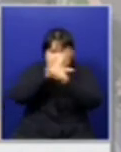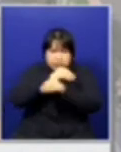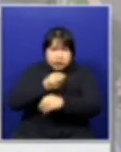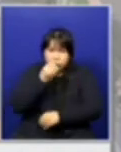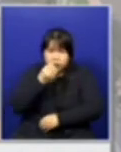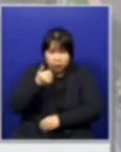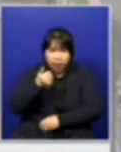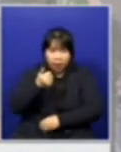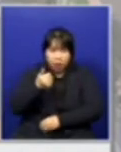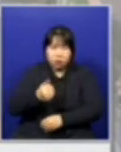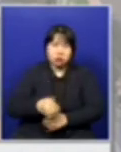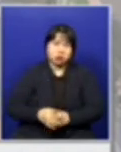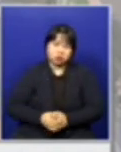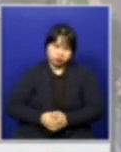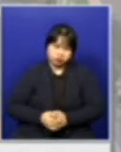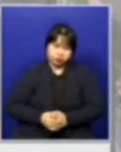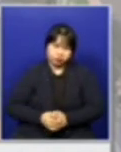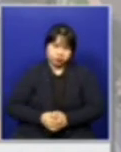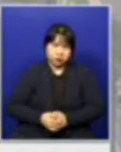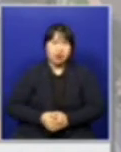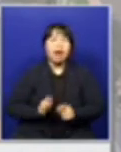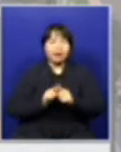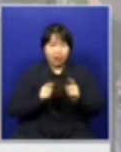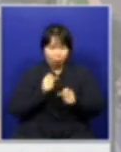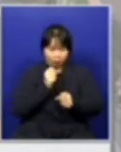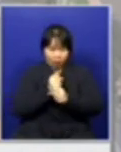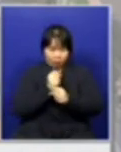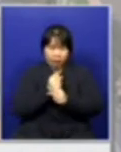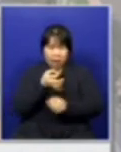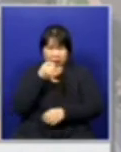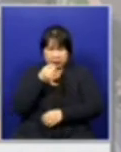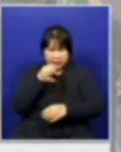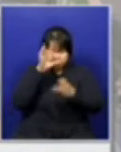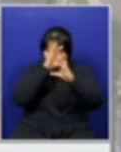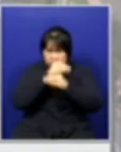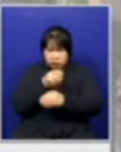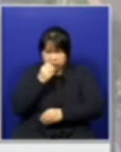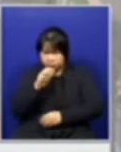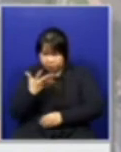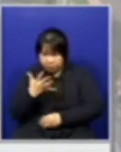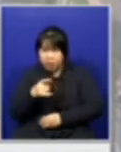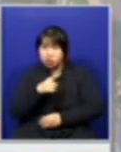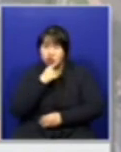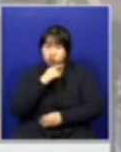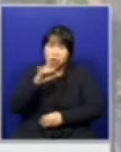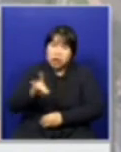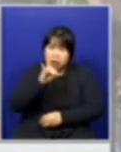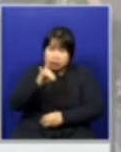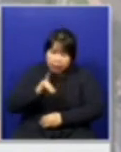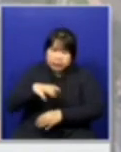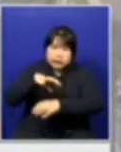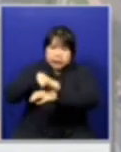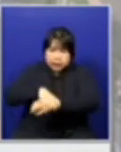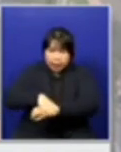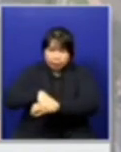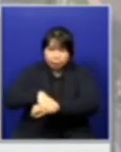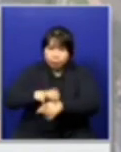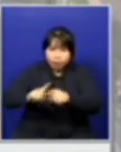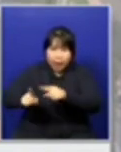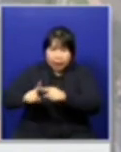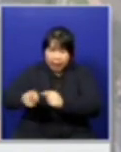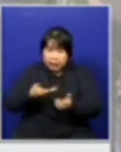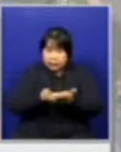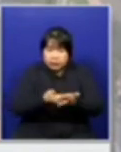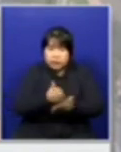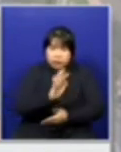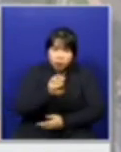านประธานก็คือการทำมาหากินบางอย่างมันไปกลางคืนเขาบอกว่าไม่มีจะกินแล้วอย่างน้อยจับมาอะไรด้วยตัวเองไม่ต้องซื้อเพราะนั้นสิ่งเหล่